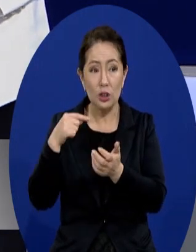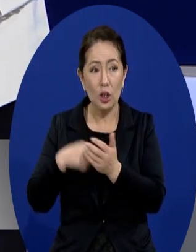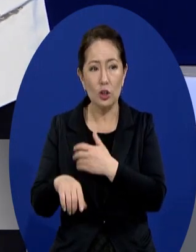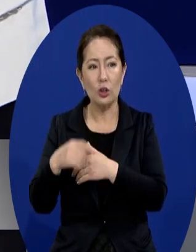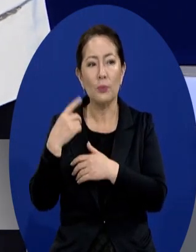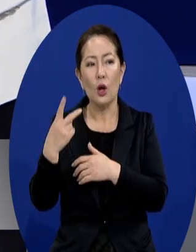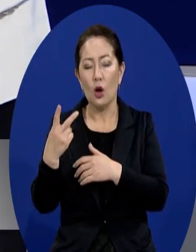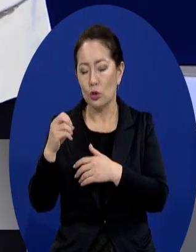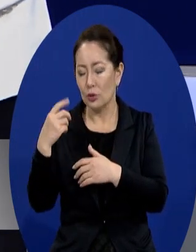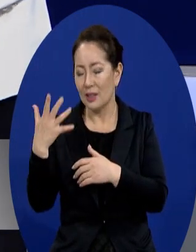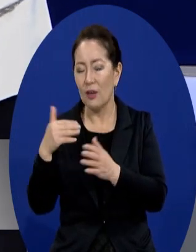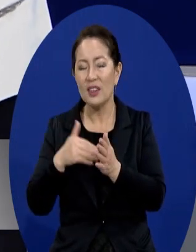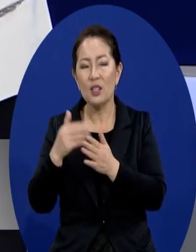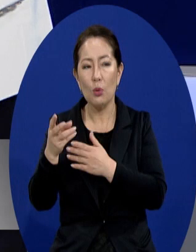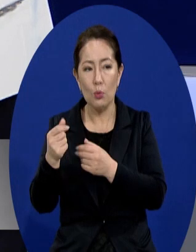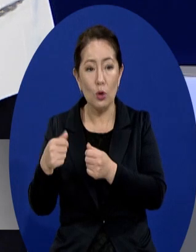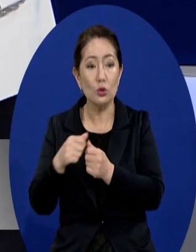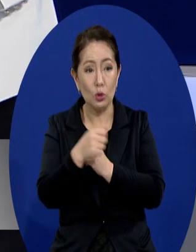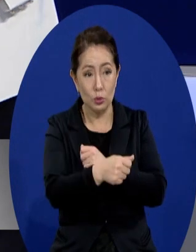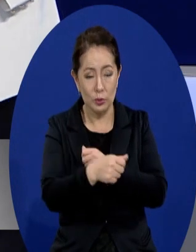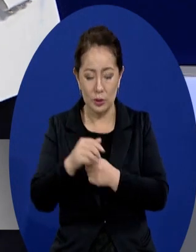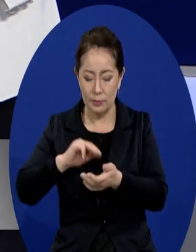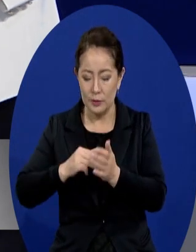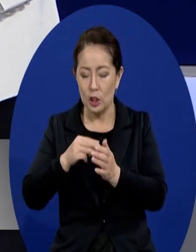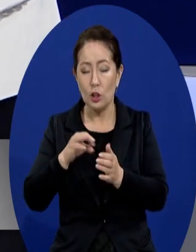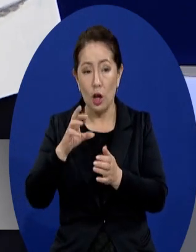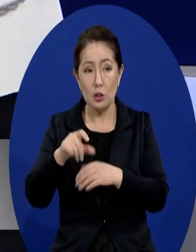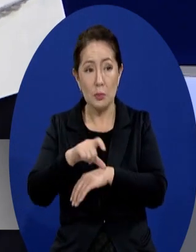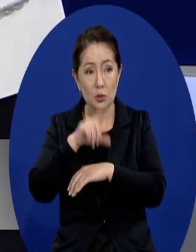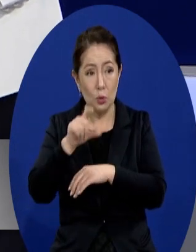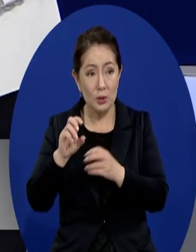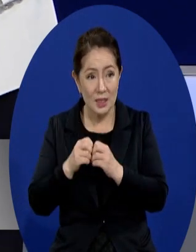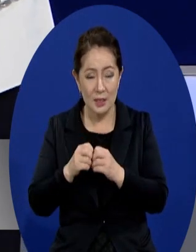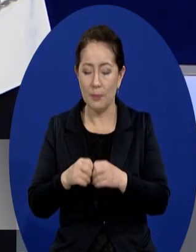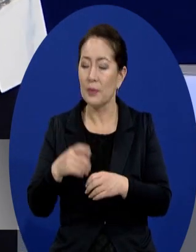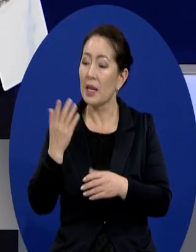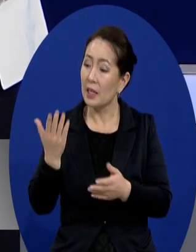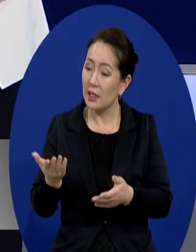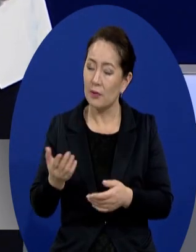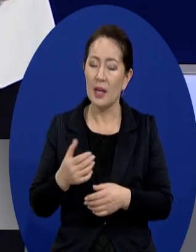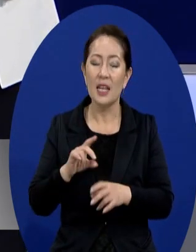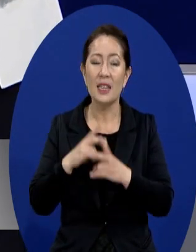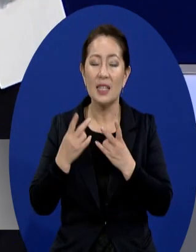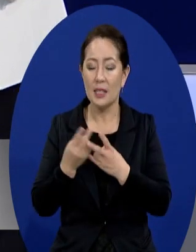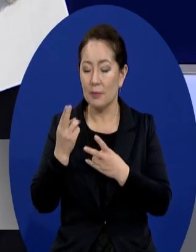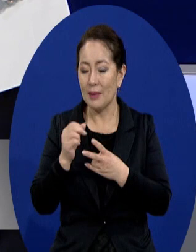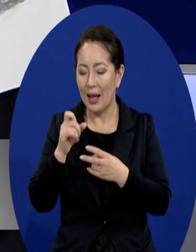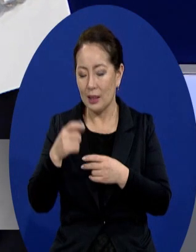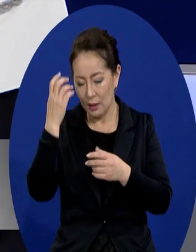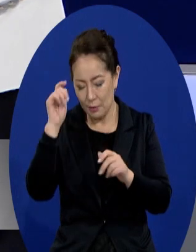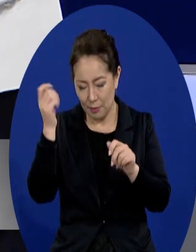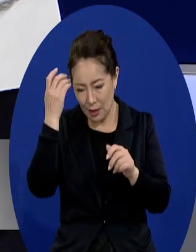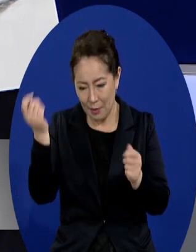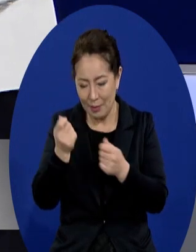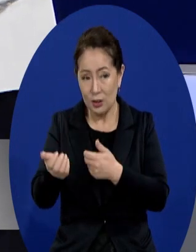205 тэрбум төгрөг төсвөлөгдөн гэсэн тооцоолыг мэрэгчлийн хийсэн. Хэрвээ нийгмийн даатгалын шимтгэлд малчтыг